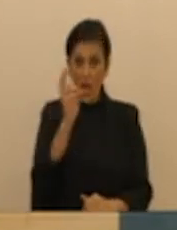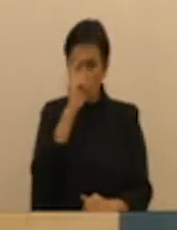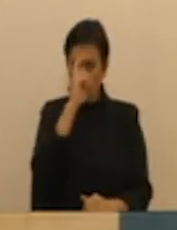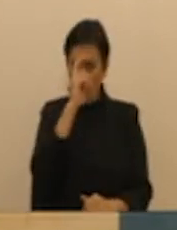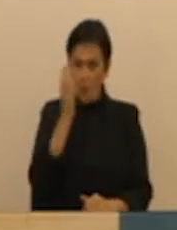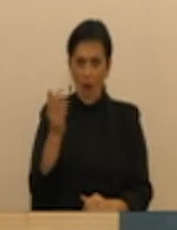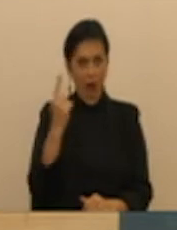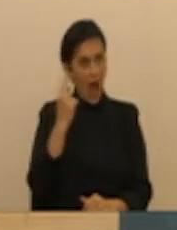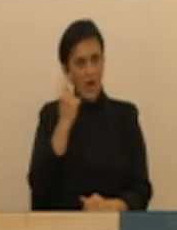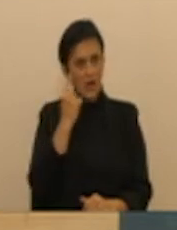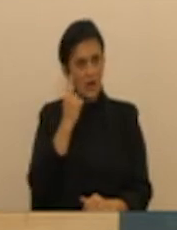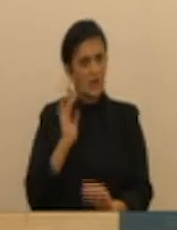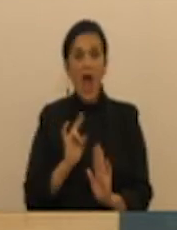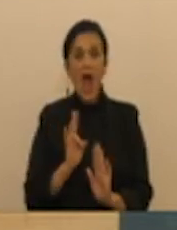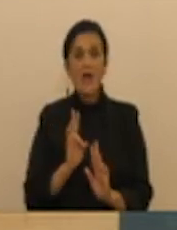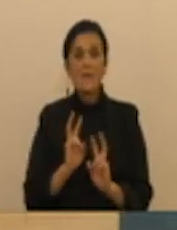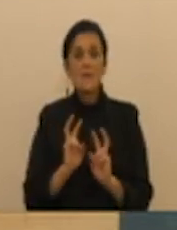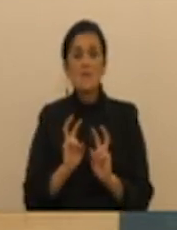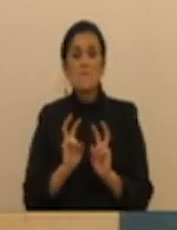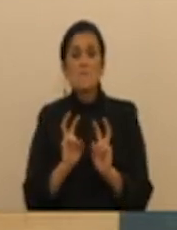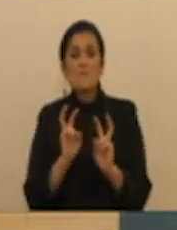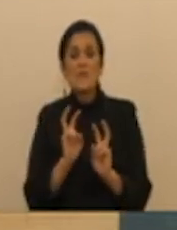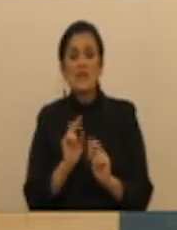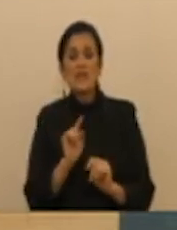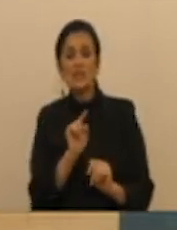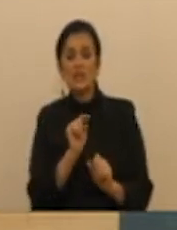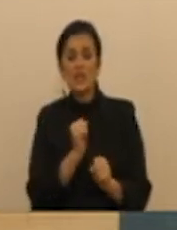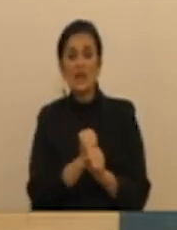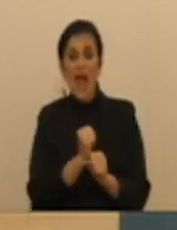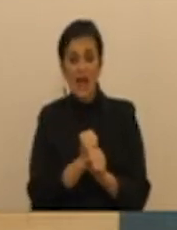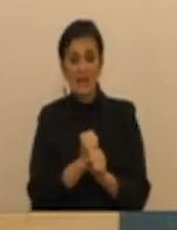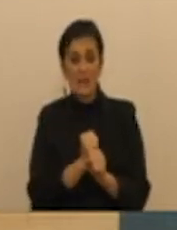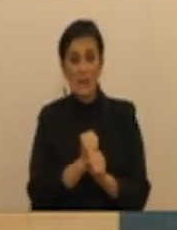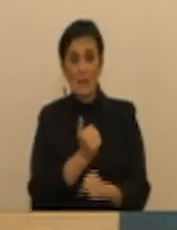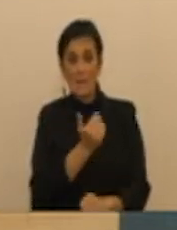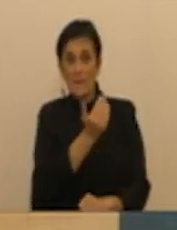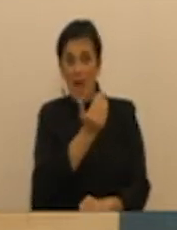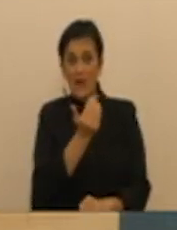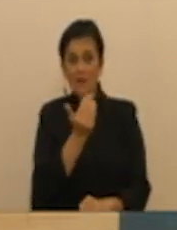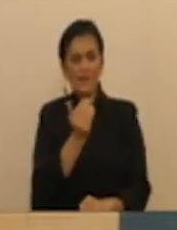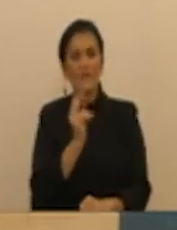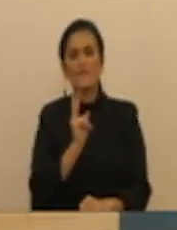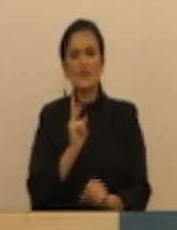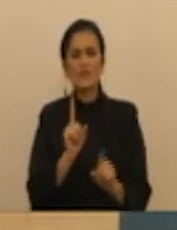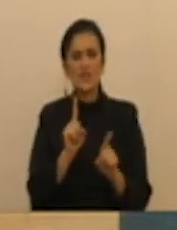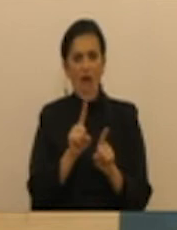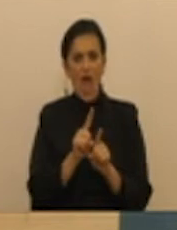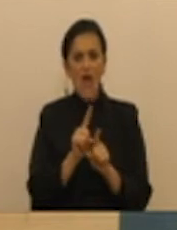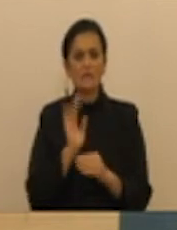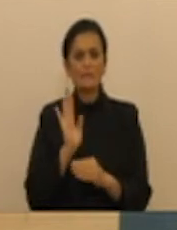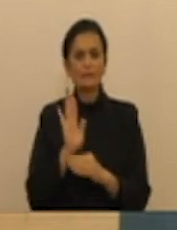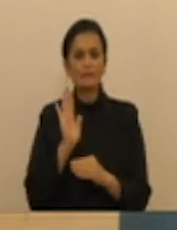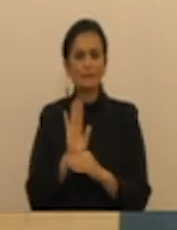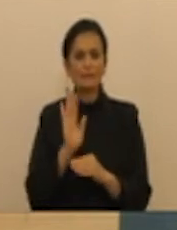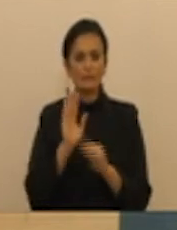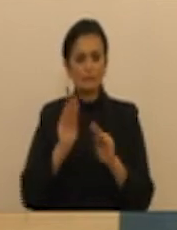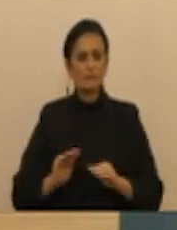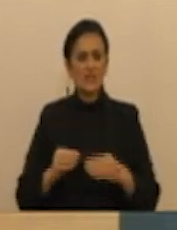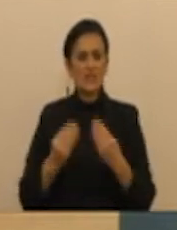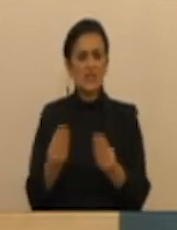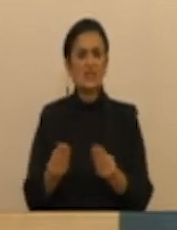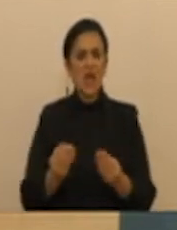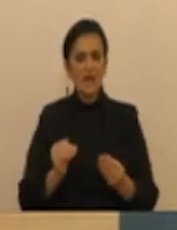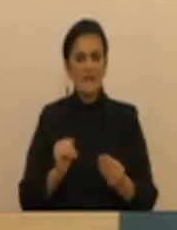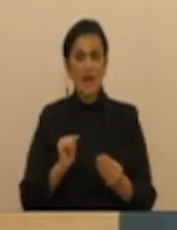გიფიქრიათ ან მინიშნება გაკეთებიათ მათთვის ვინც ასეთ დირექტივებს იძლევა